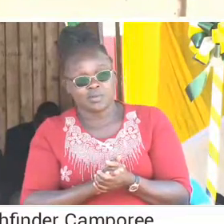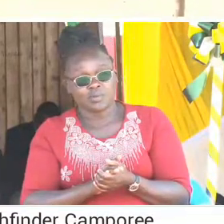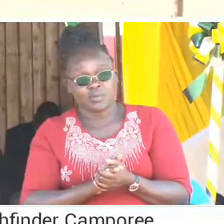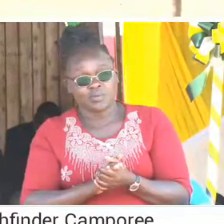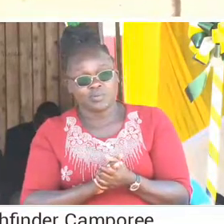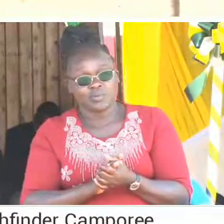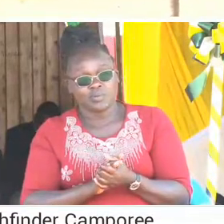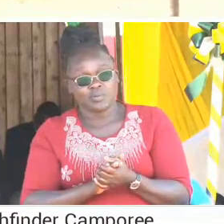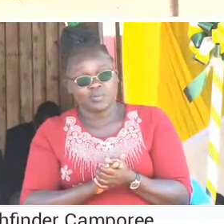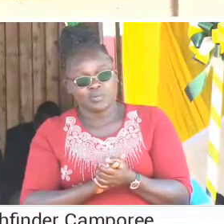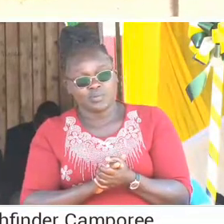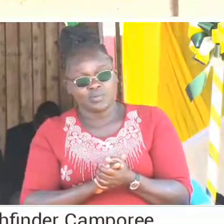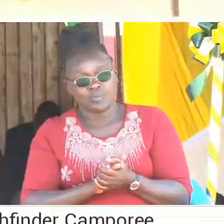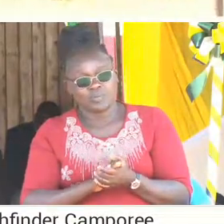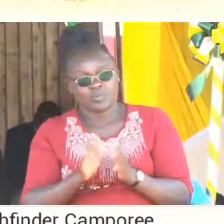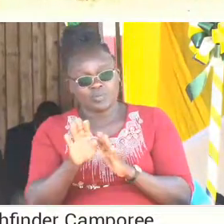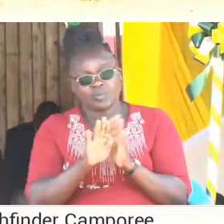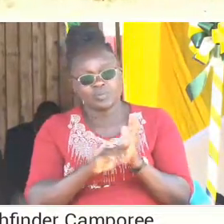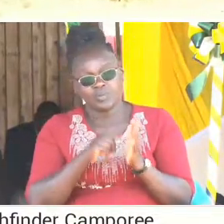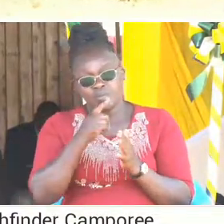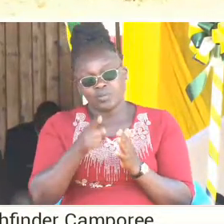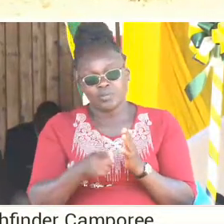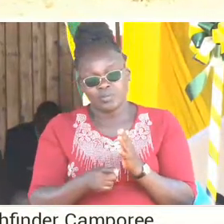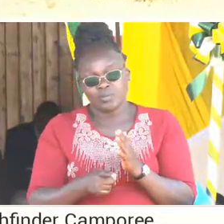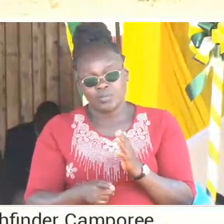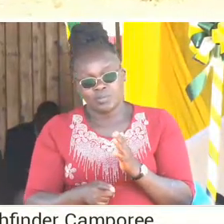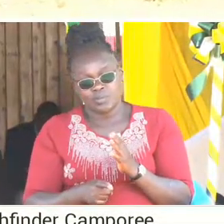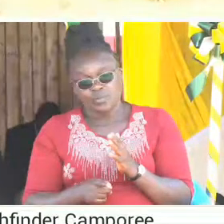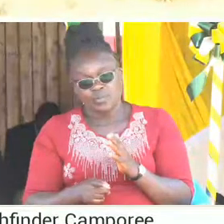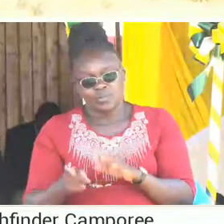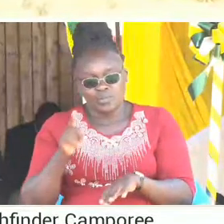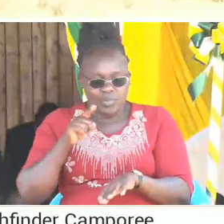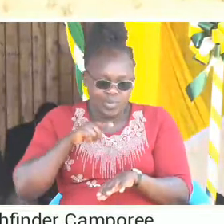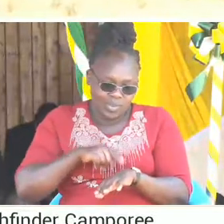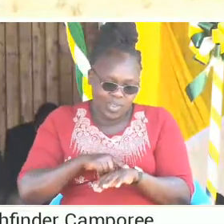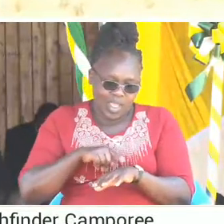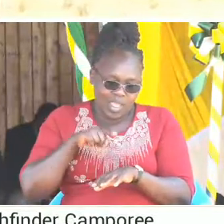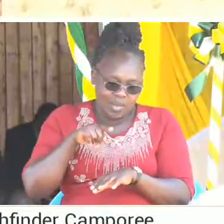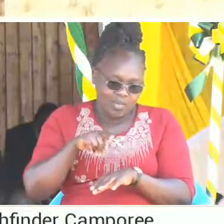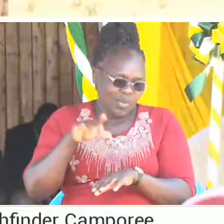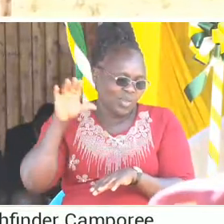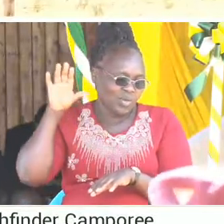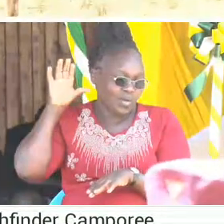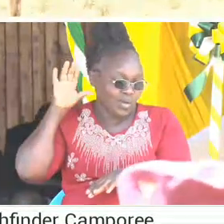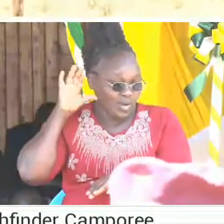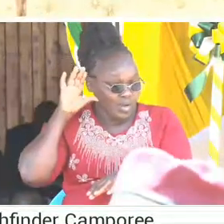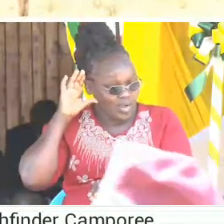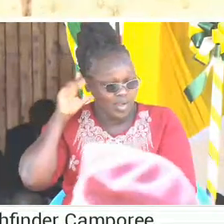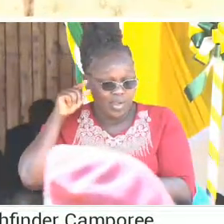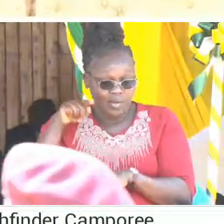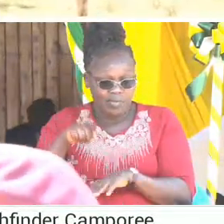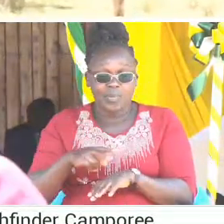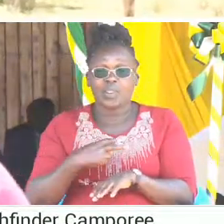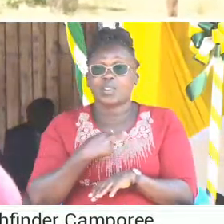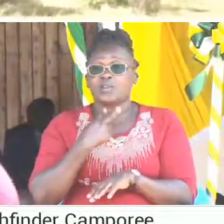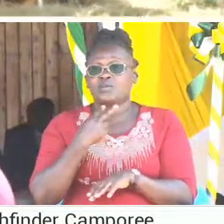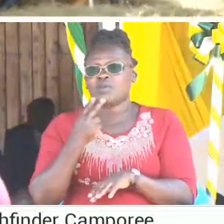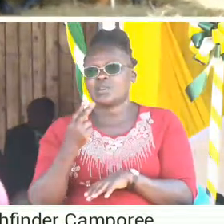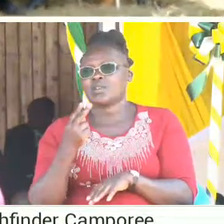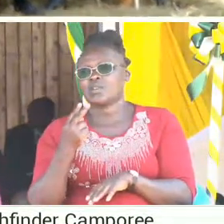wakati wote. Biblia inasema itakuwa utakaposikia sauti ya Bwana Mungu